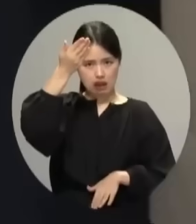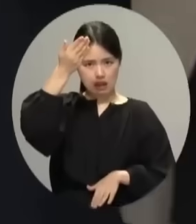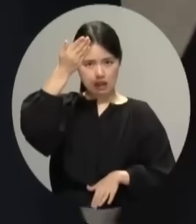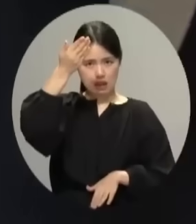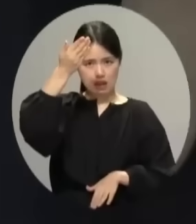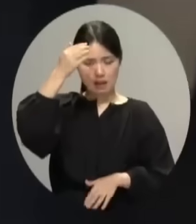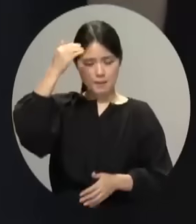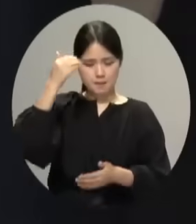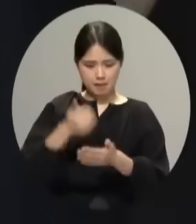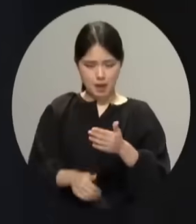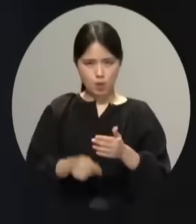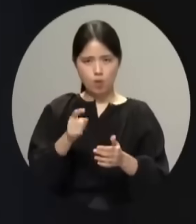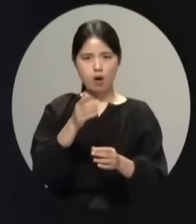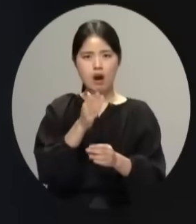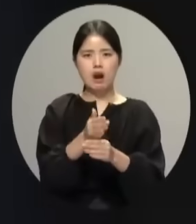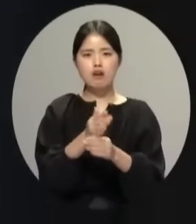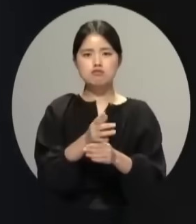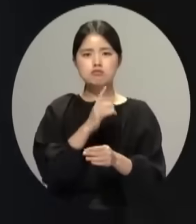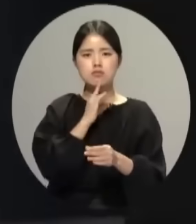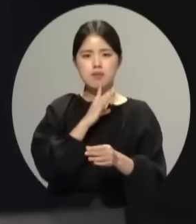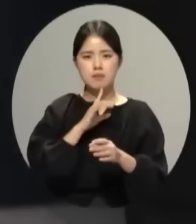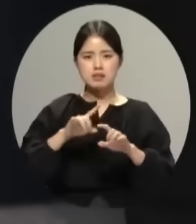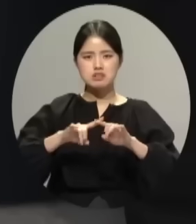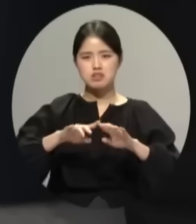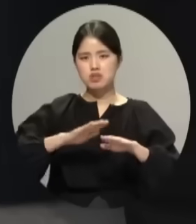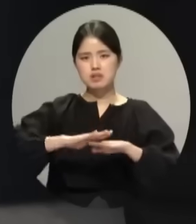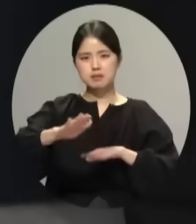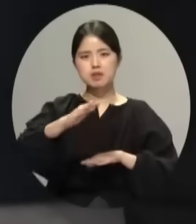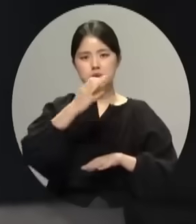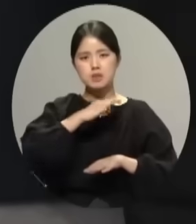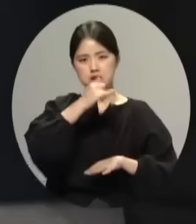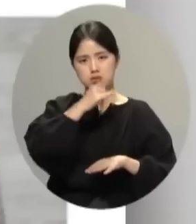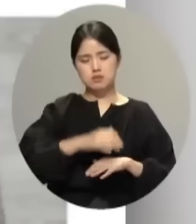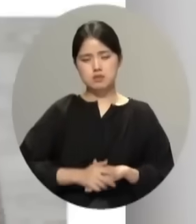한 가운데까지만 전기 매트라고 부를 수 있는 셈입니다.